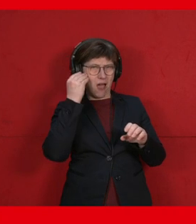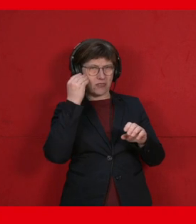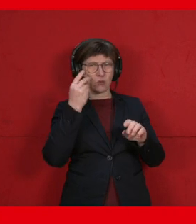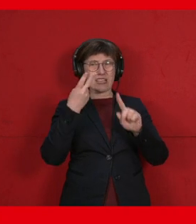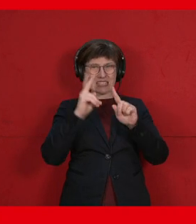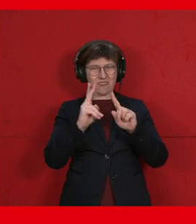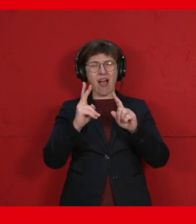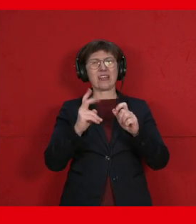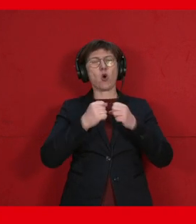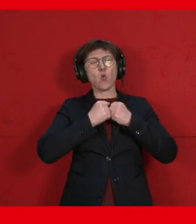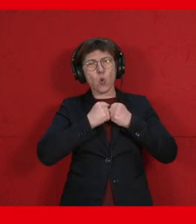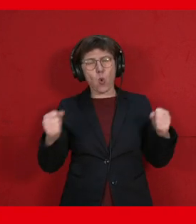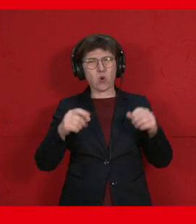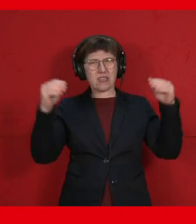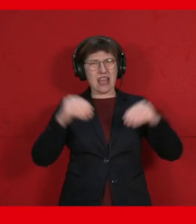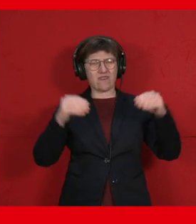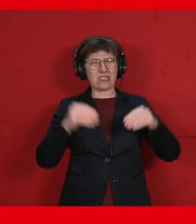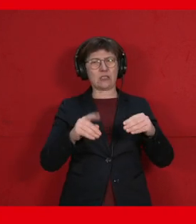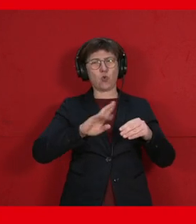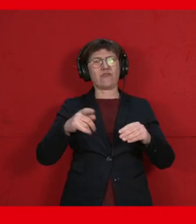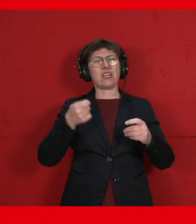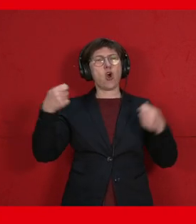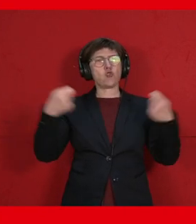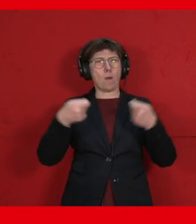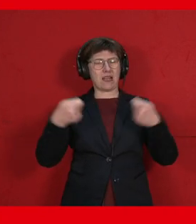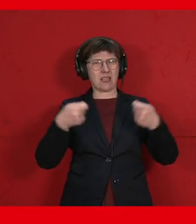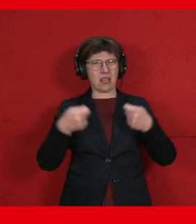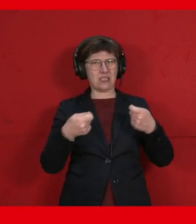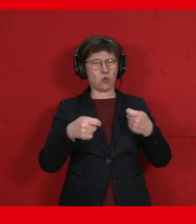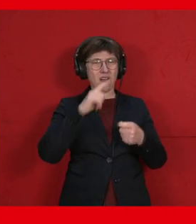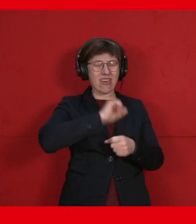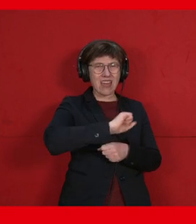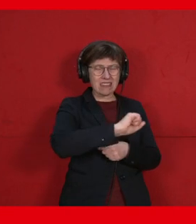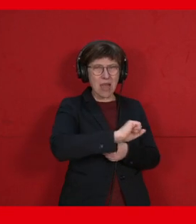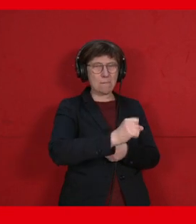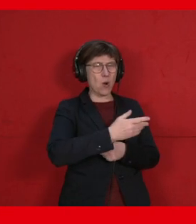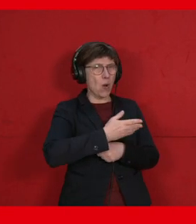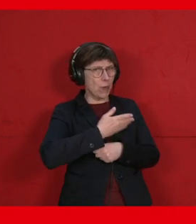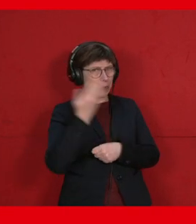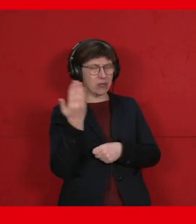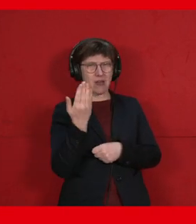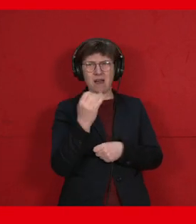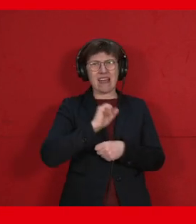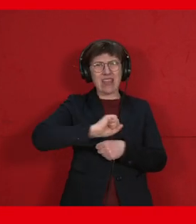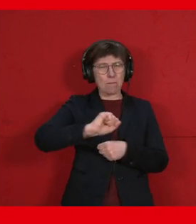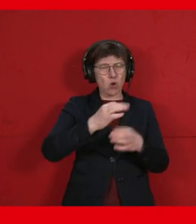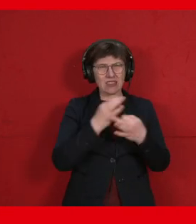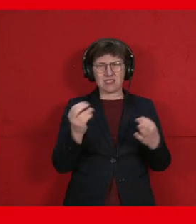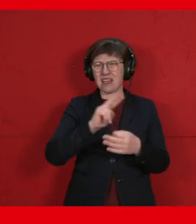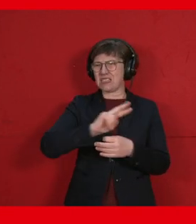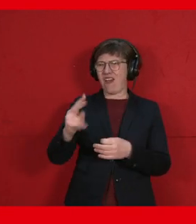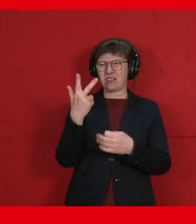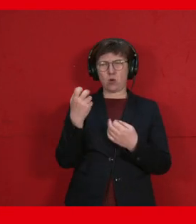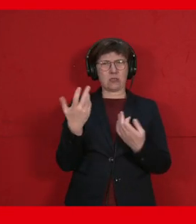Hälfte der Dekade die großen Investitionen, das zu kommerzialisieren. Denn wenn wir das Tempo nicht haben und nicht nehmen, dann werden wir auch in 2030 nicht den